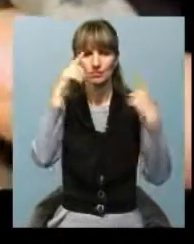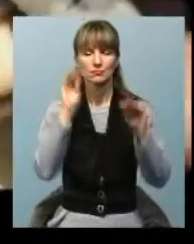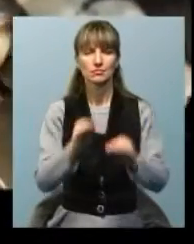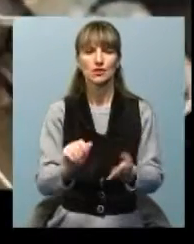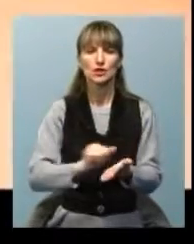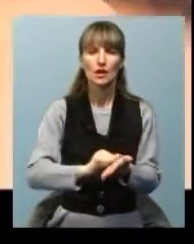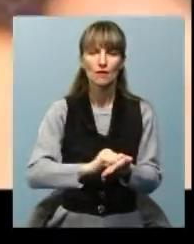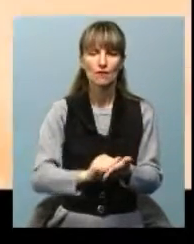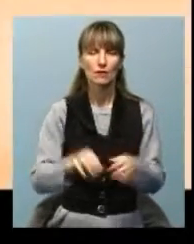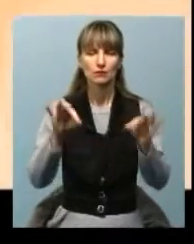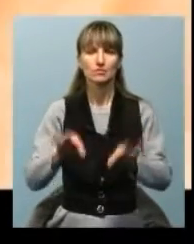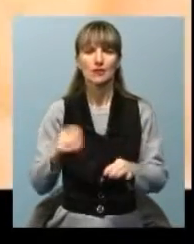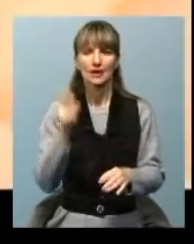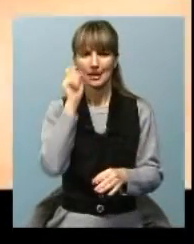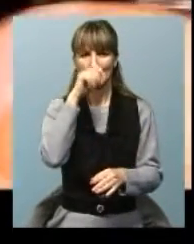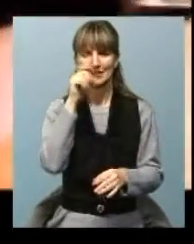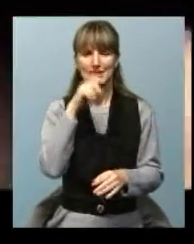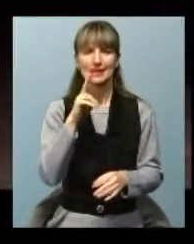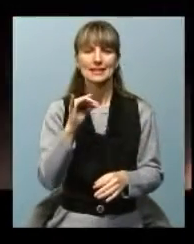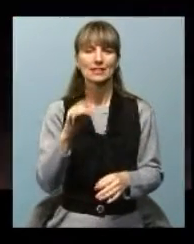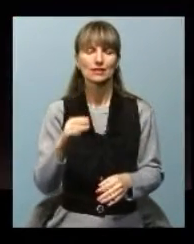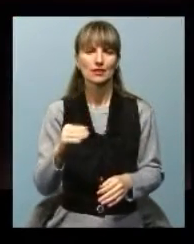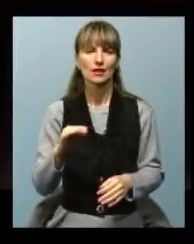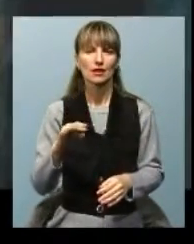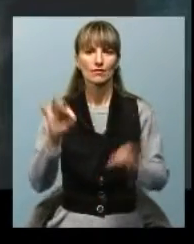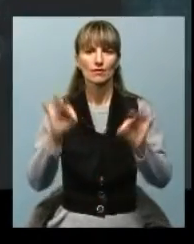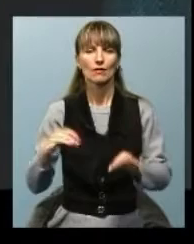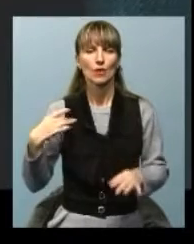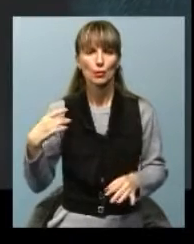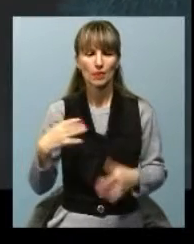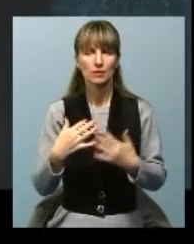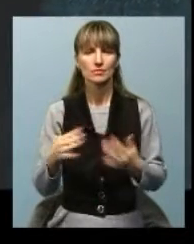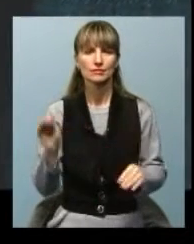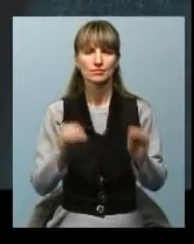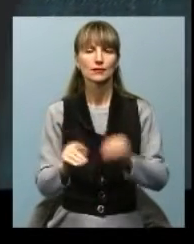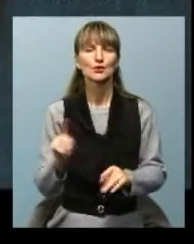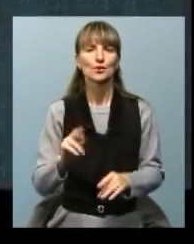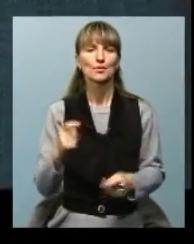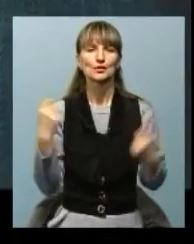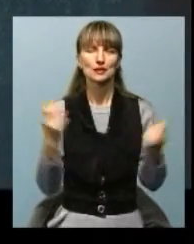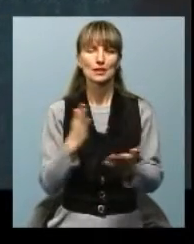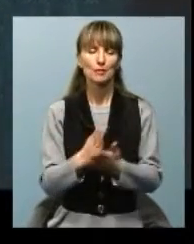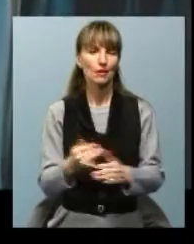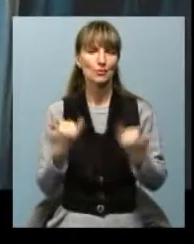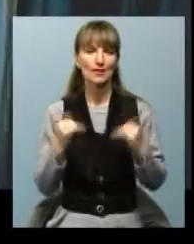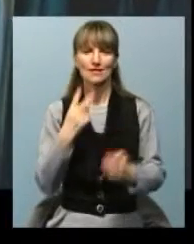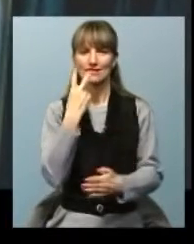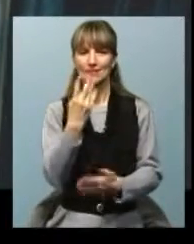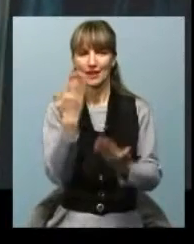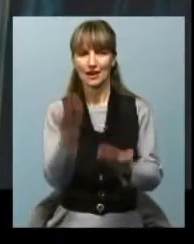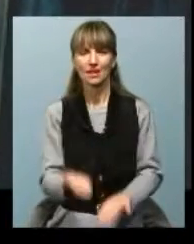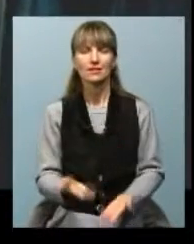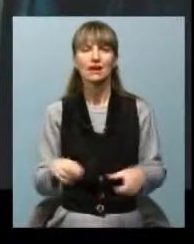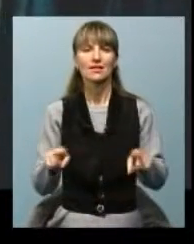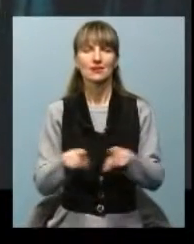Шліфують, вимочують у кислоті, відбілюють та навіть розстрілюють із дробовика. І все це задля того, щоб джинси мали оригінальний вигляд. Ось